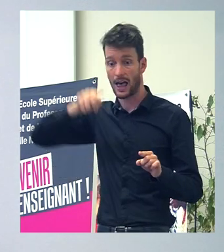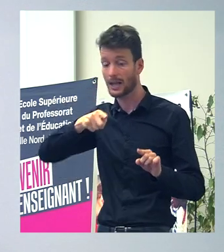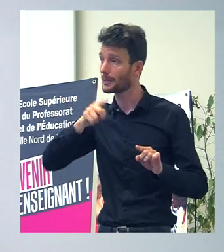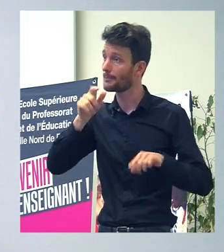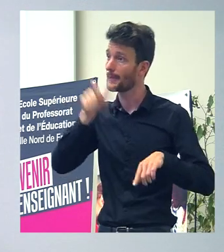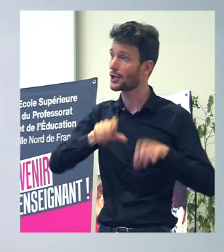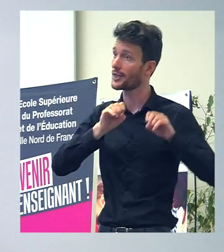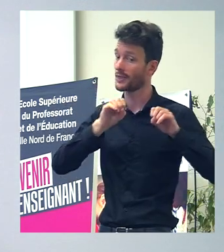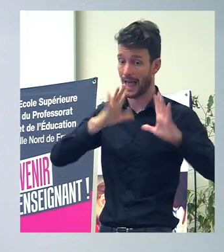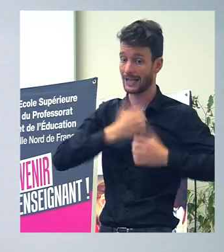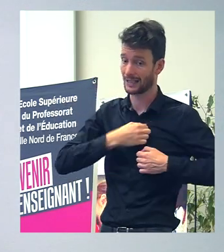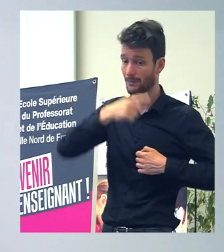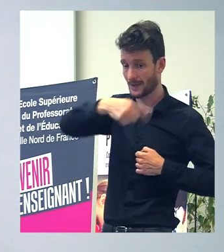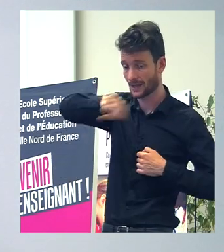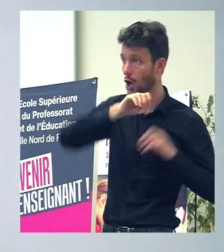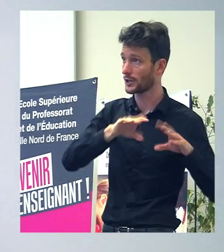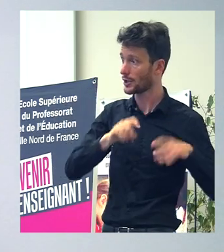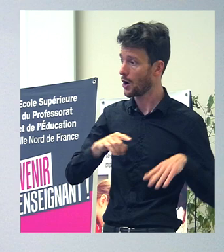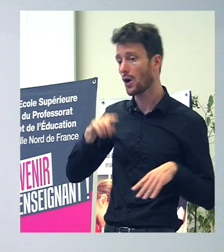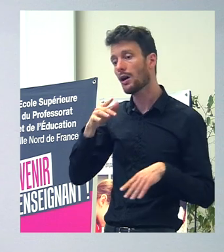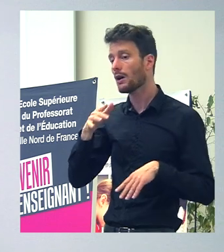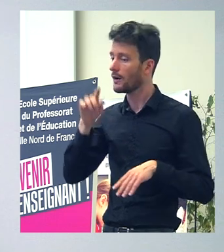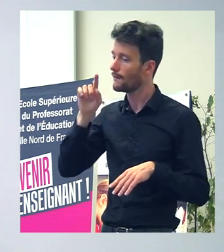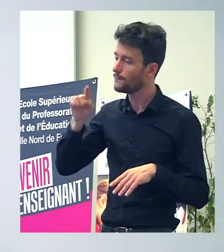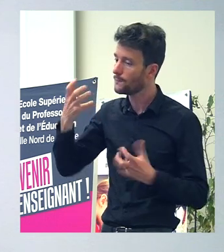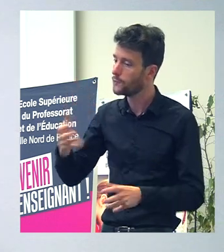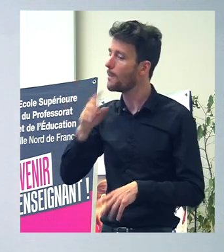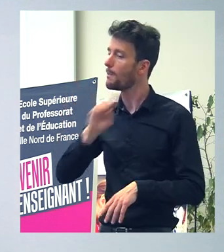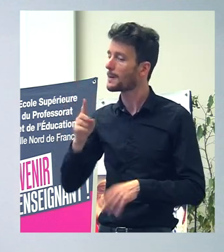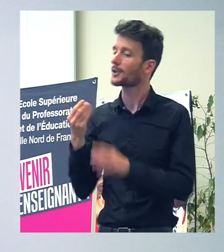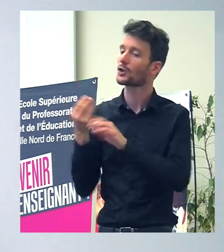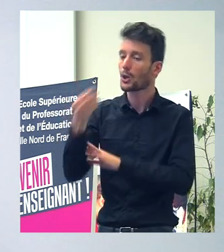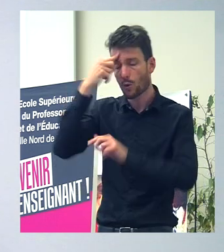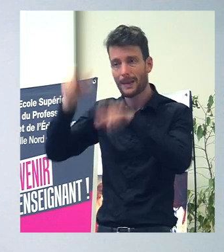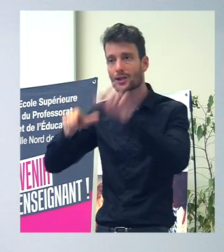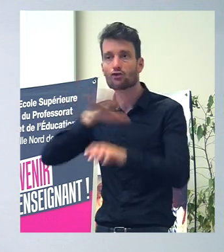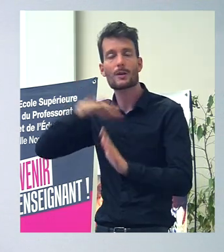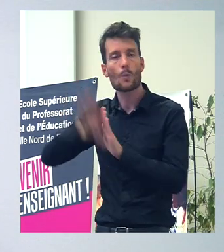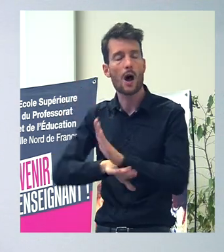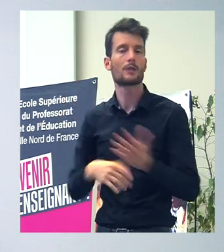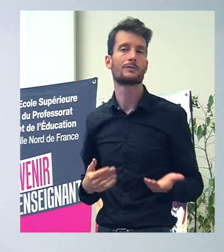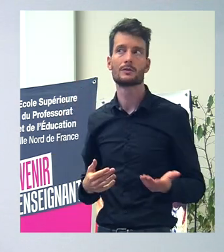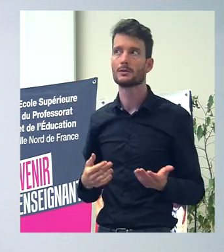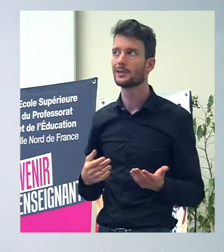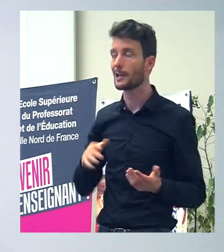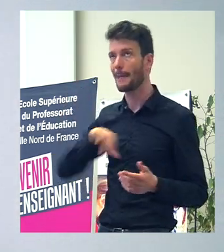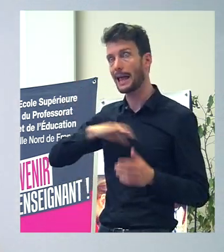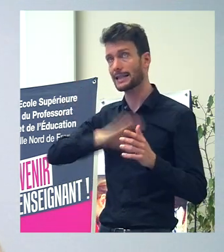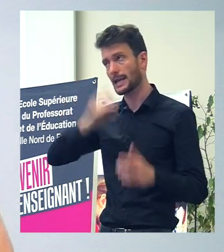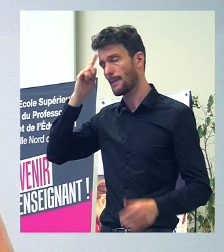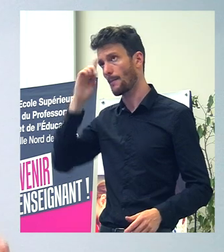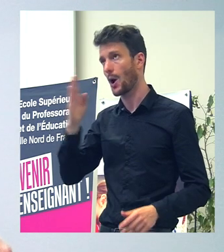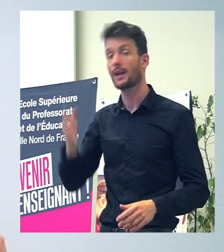moins. Hein, parce que, bon, on essaye d'être moral. Mais c'est très important, évidemment, de